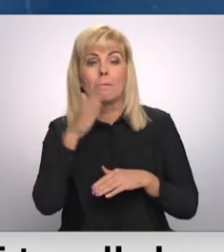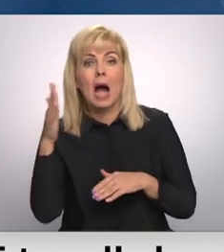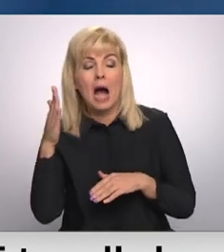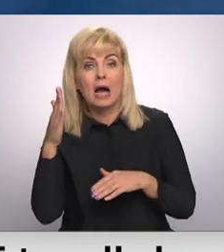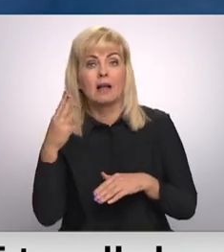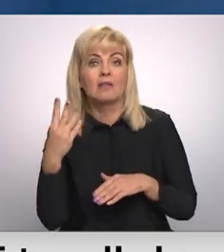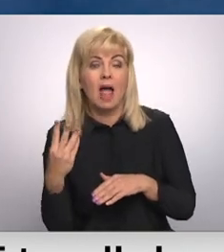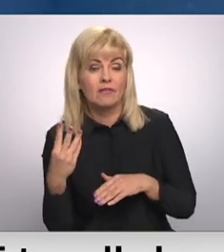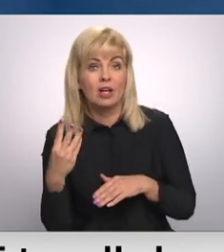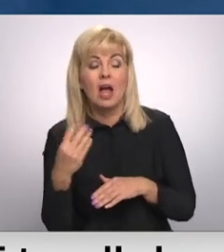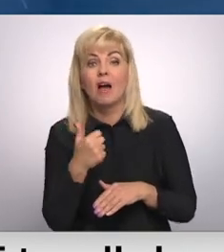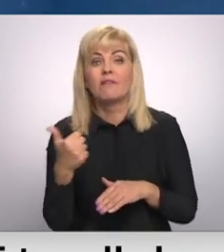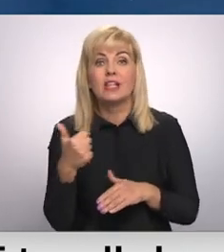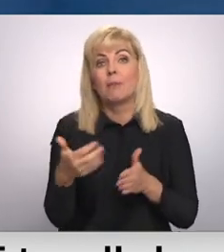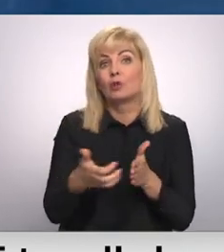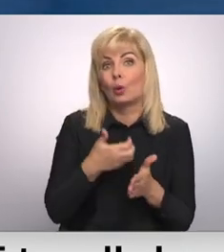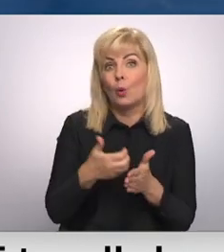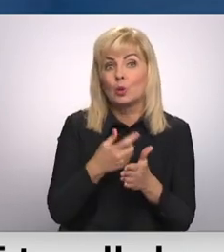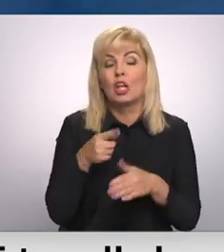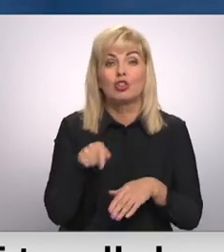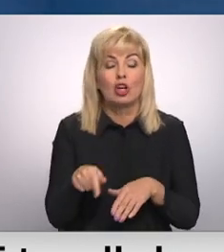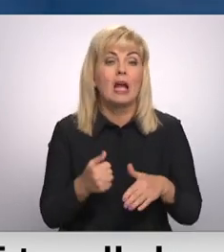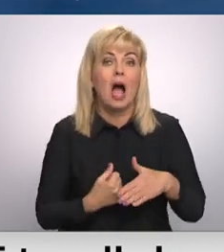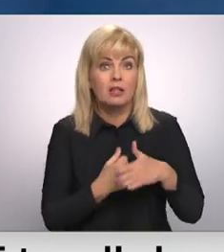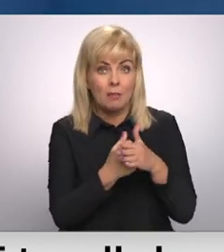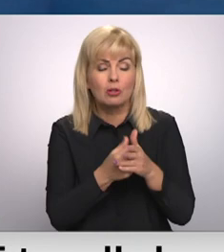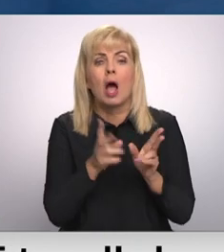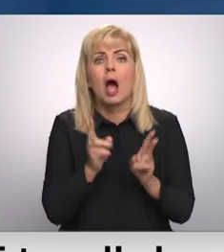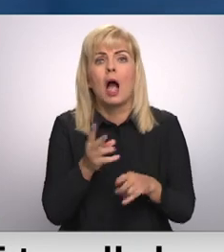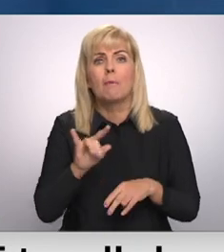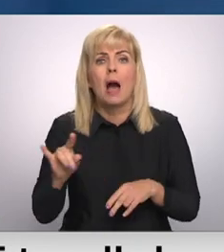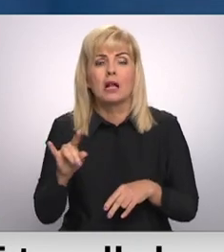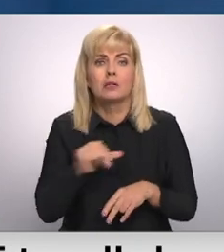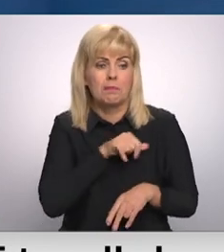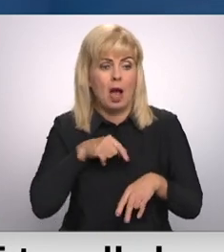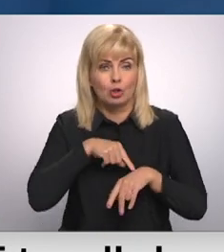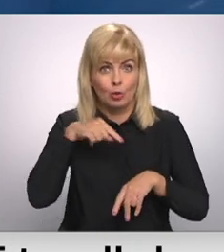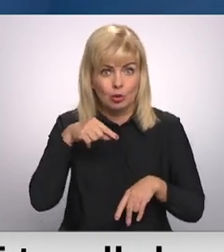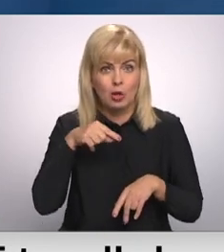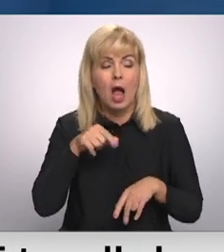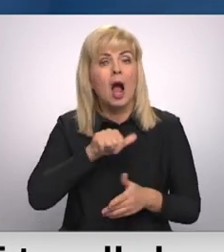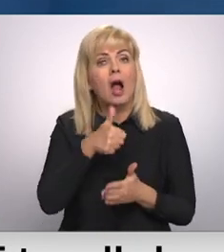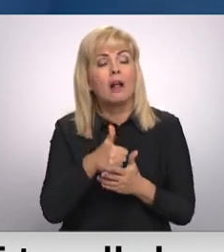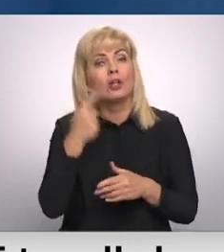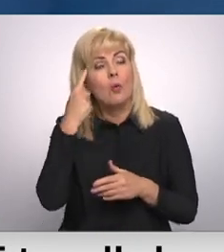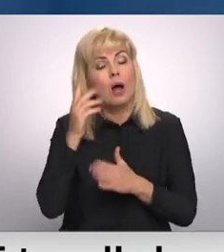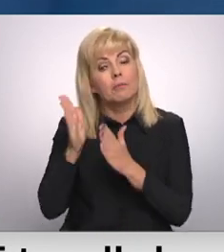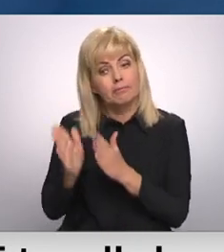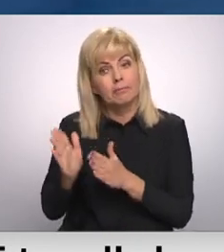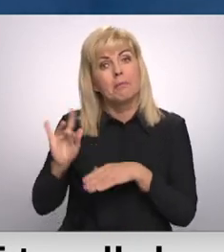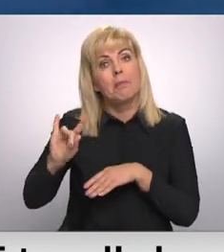8,9, ja viņam trūktu šī atbalsta, kā bērns pats justos? Mums primāri ir jādomā par